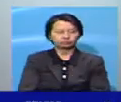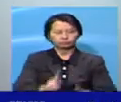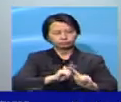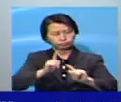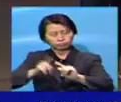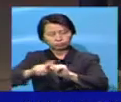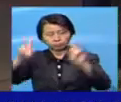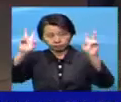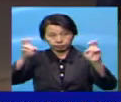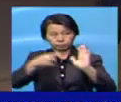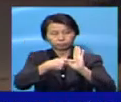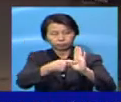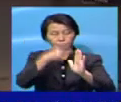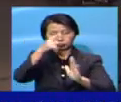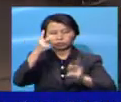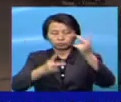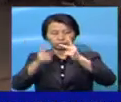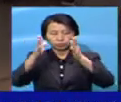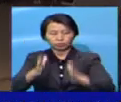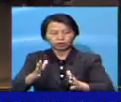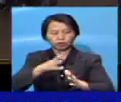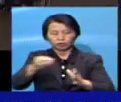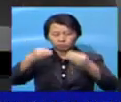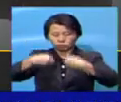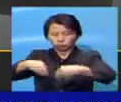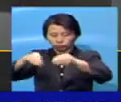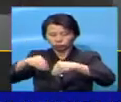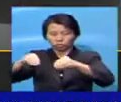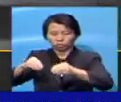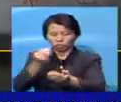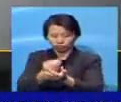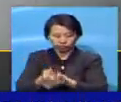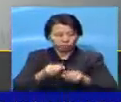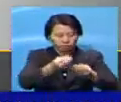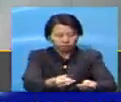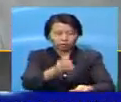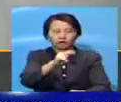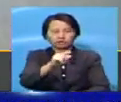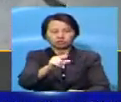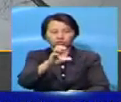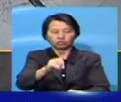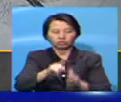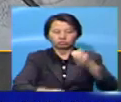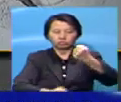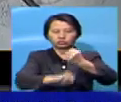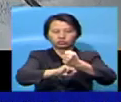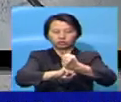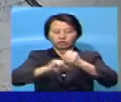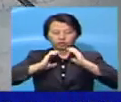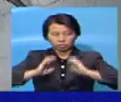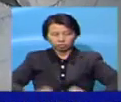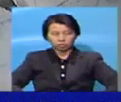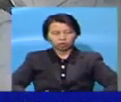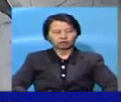Kepelbagaian tema dipamerkan kepada pengunjung dan hasil jualan akan disalurkan kepada NGO Inisiatif Sokongan Autisma